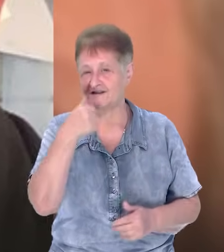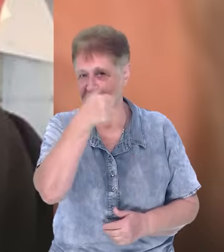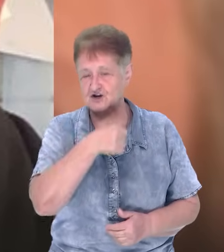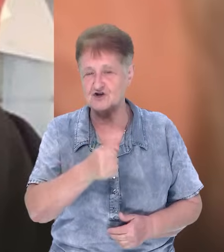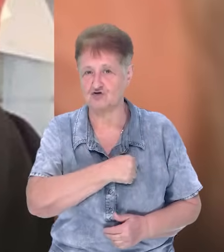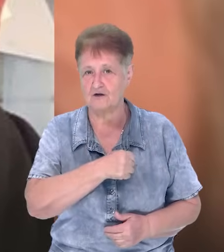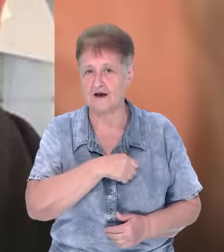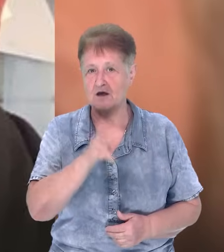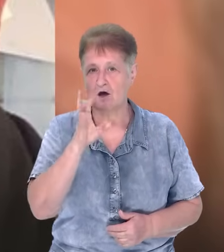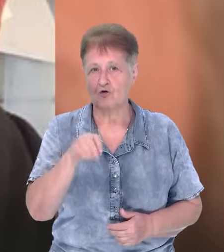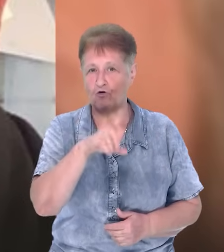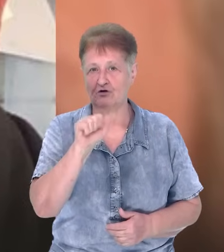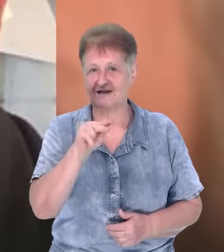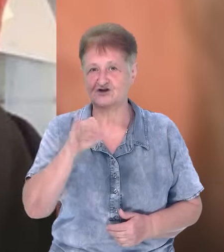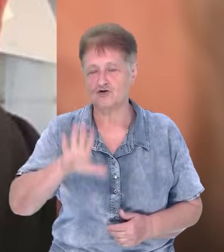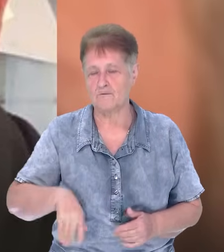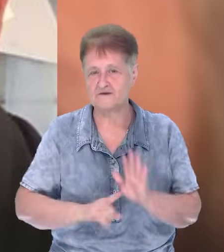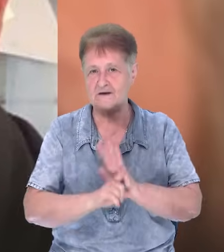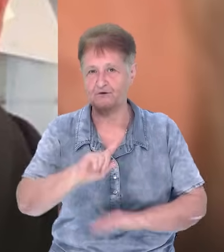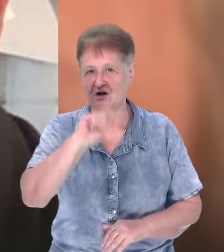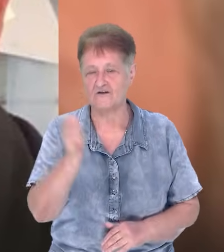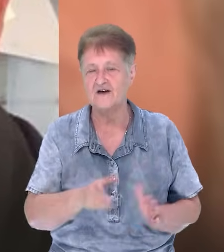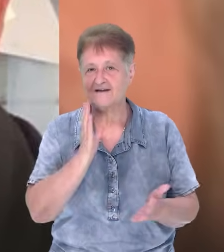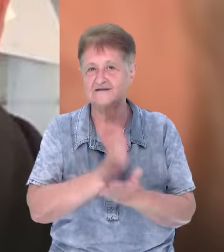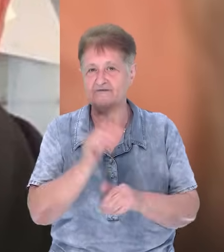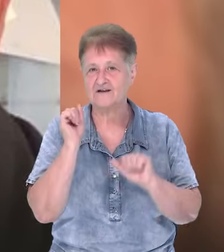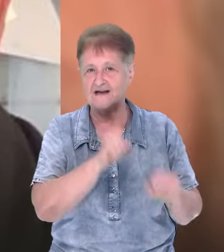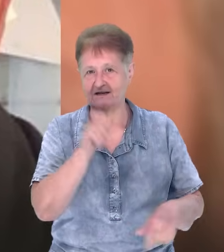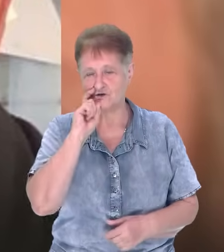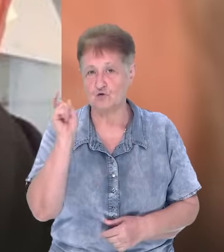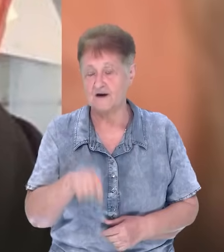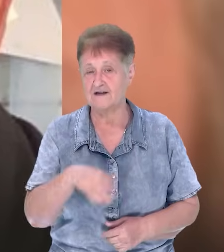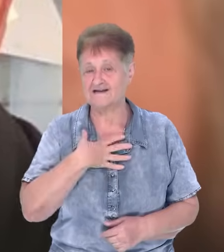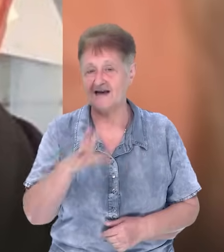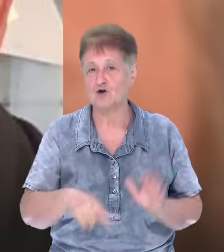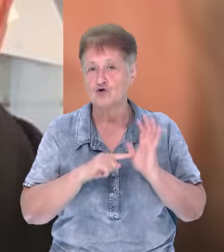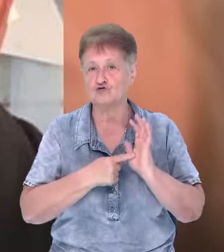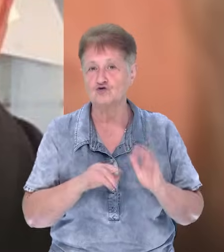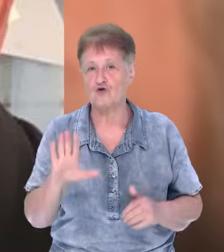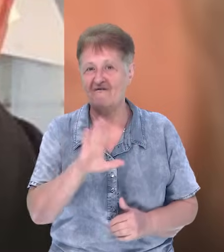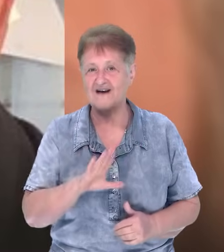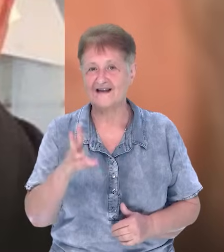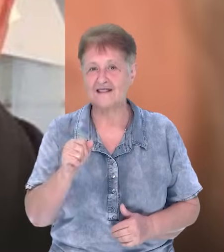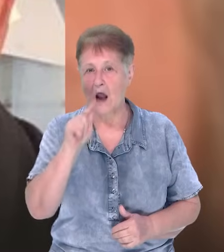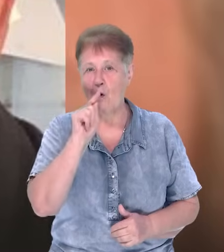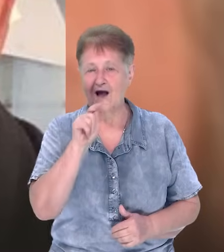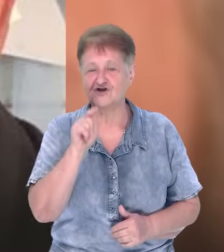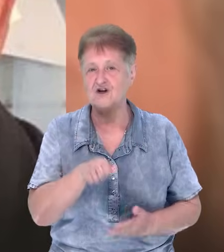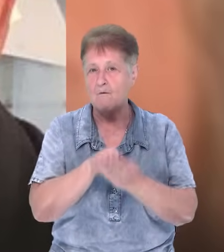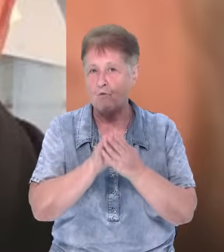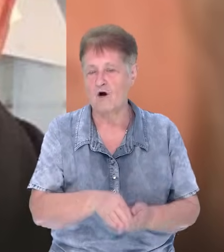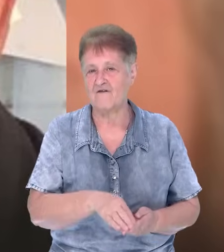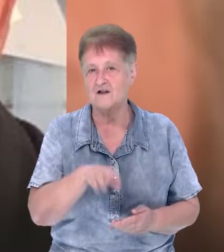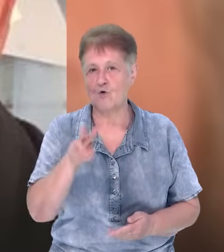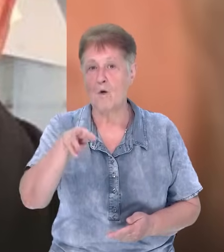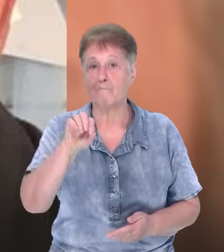старший солдат Сергій Козаченко після початку повномасштабної війни став на захист України. Загинув 6 вересня на Луганщині.